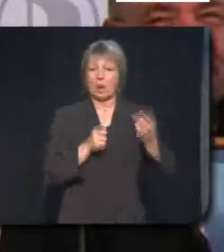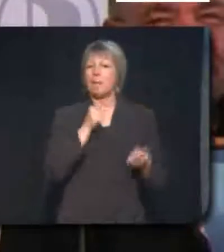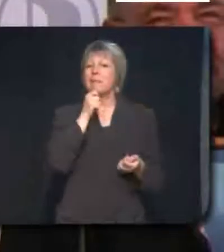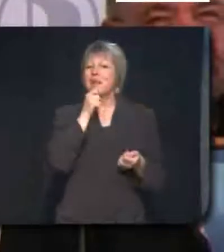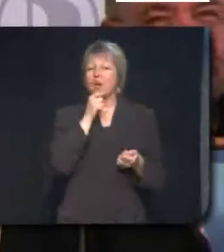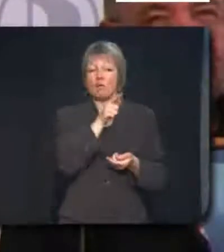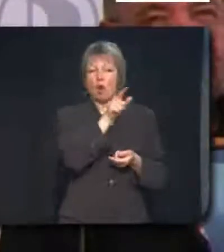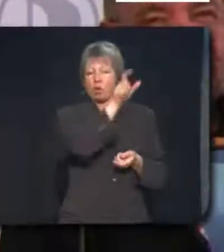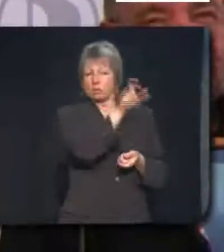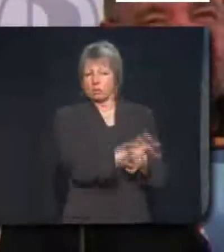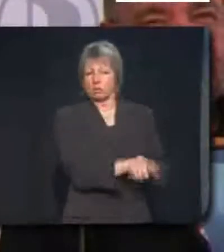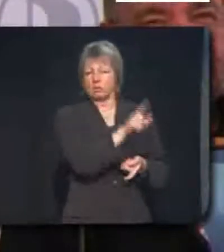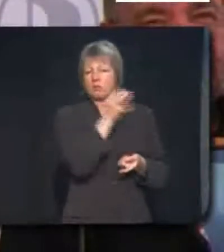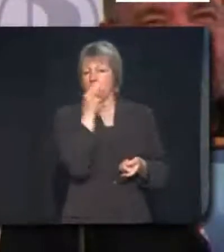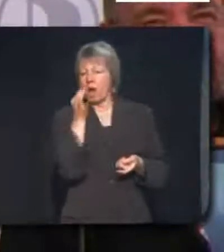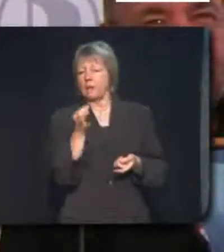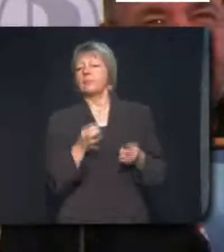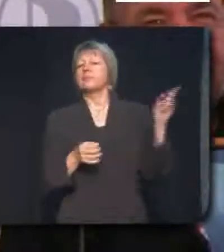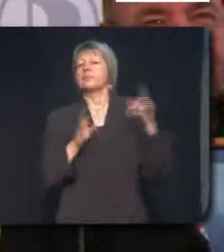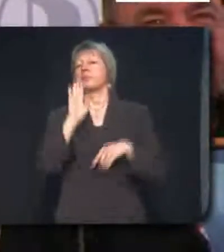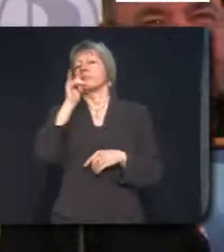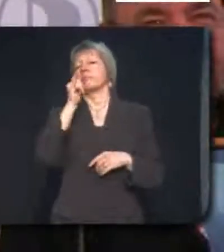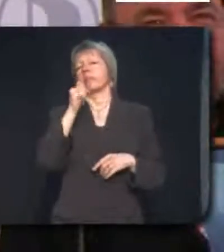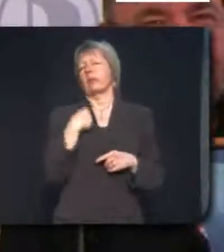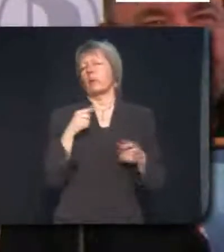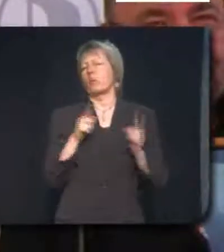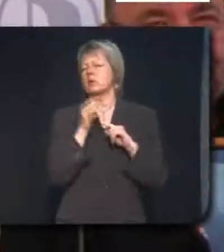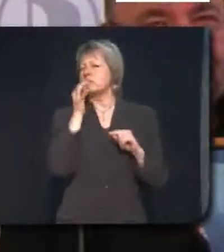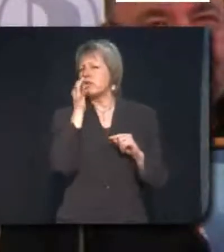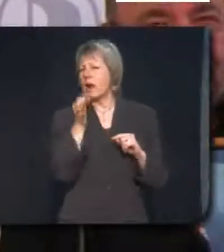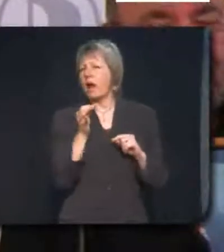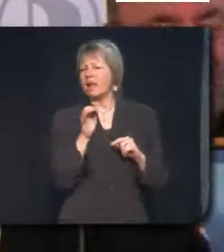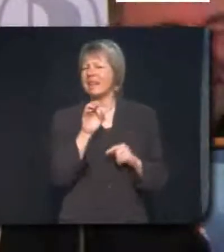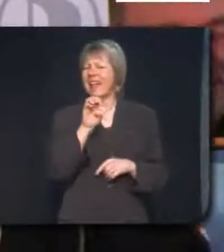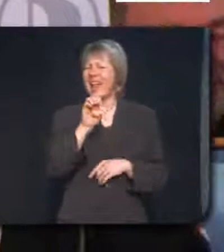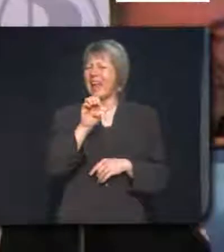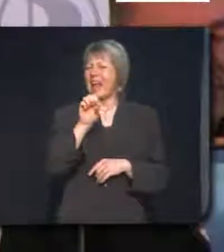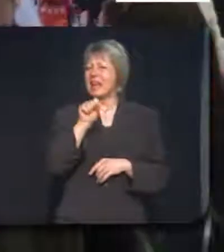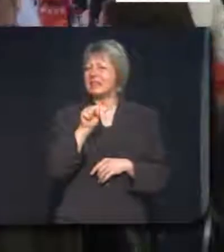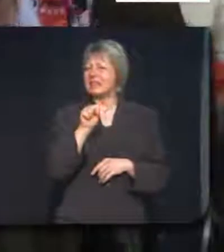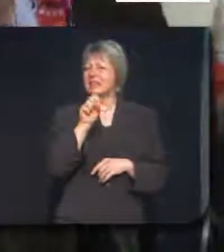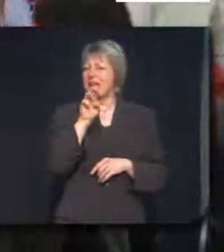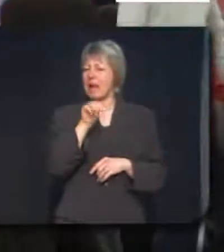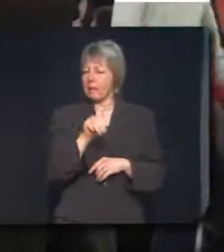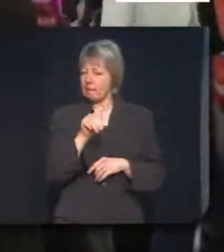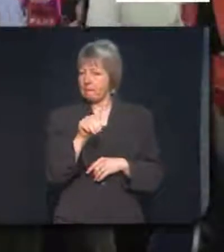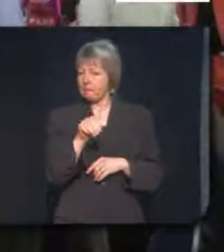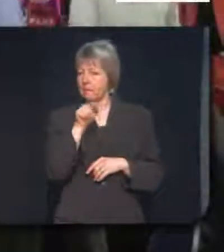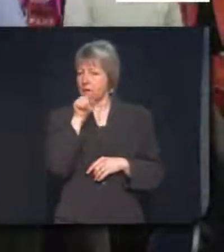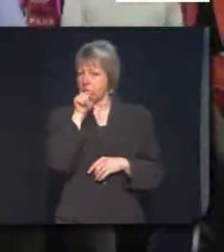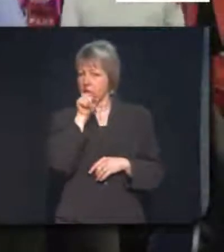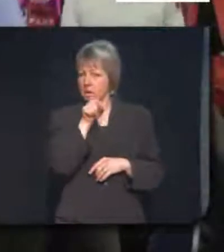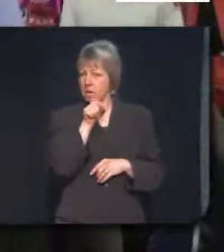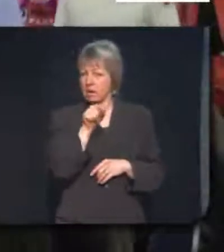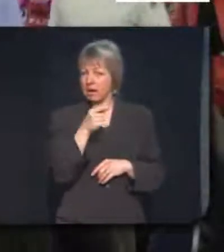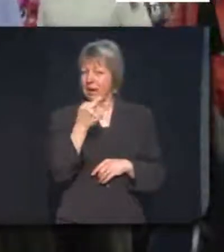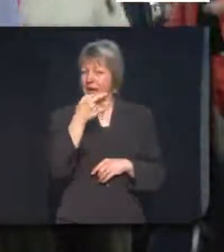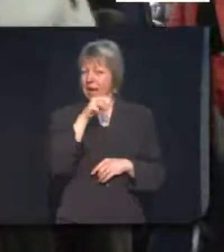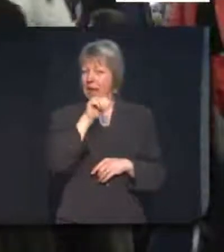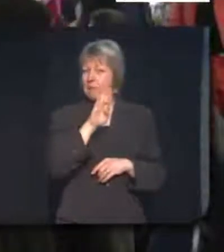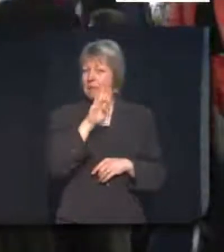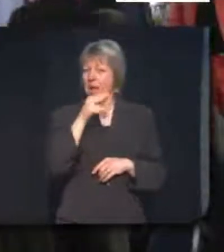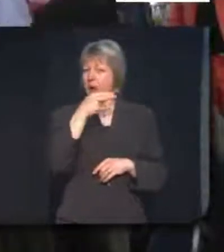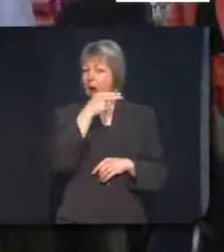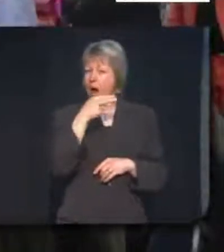bitte jetzt die Frage stellen ja okay kurze Frage ESM ist es richtig dass der ESM eine GmbH an der